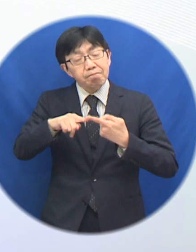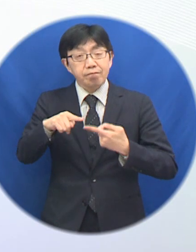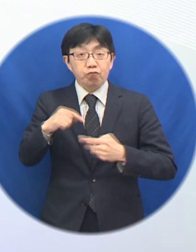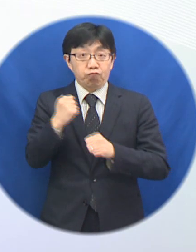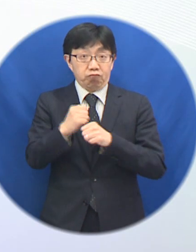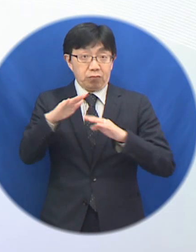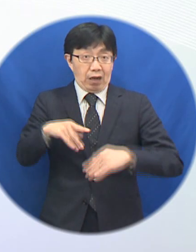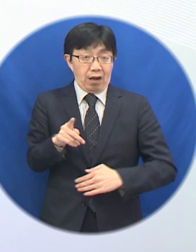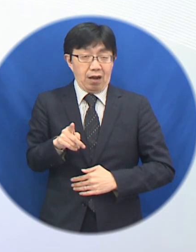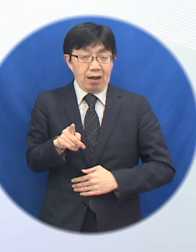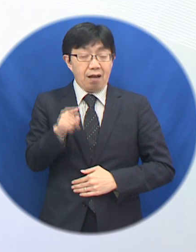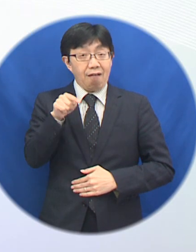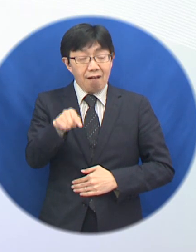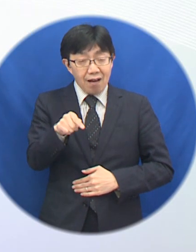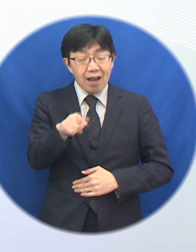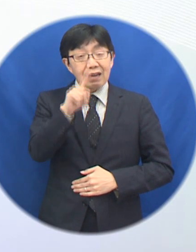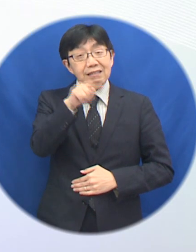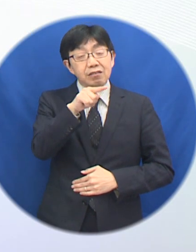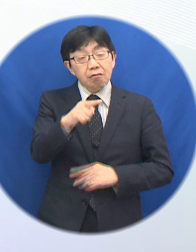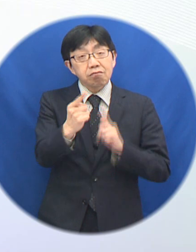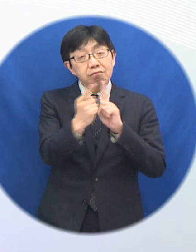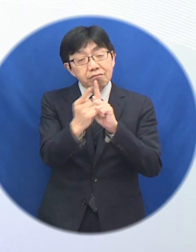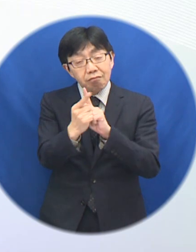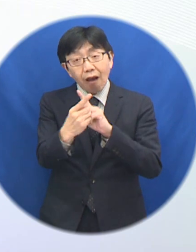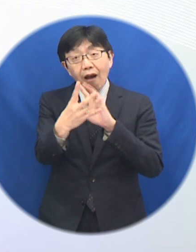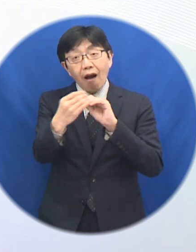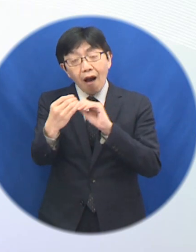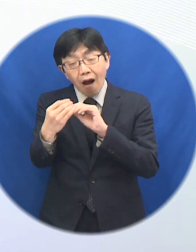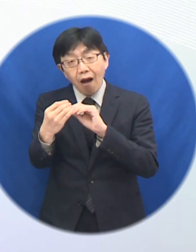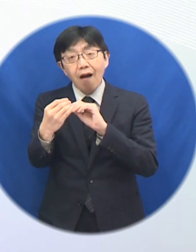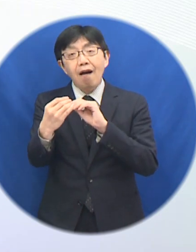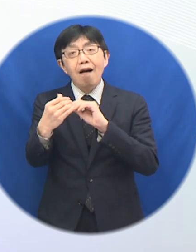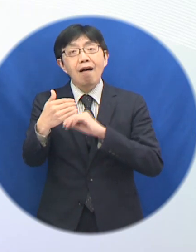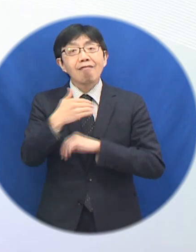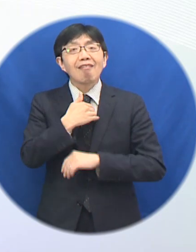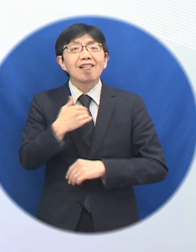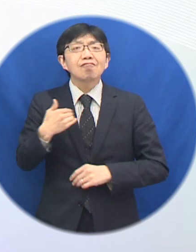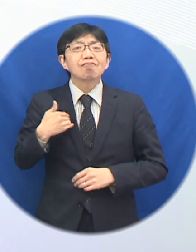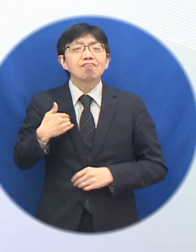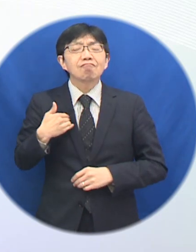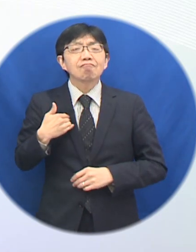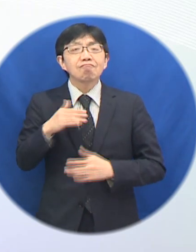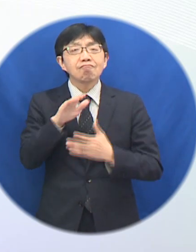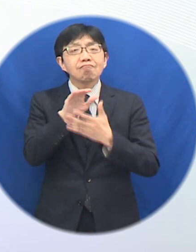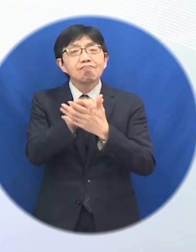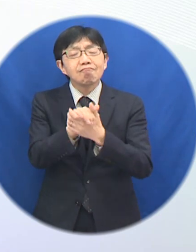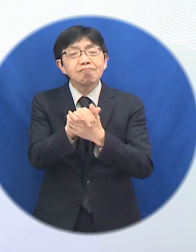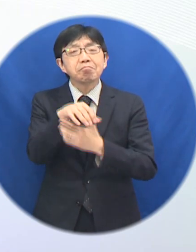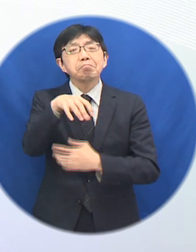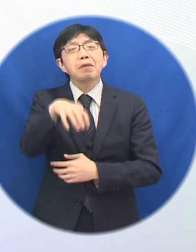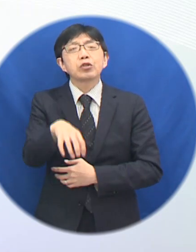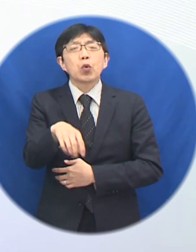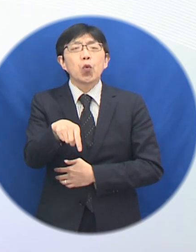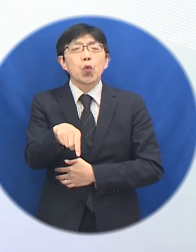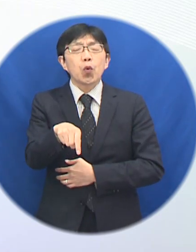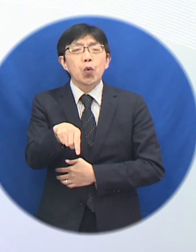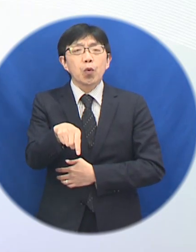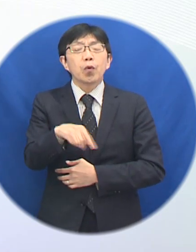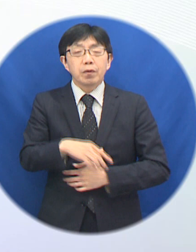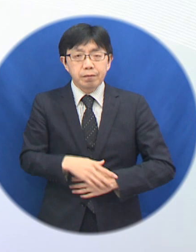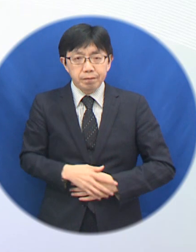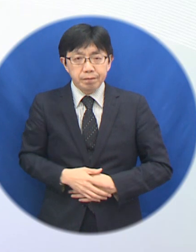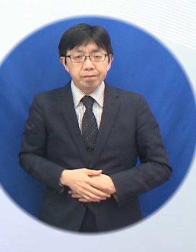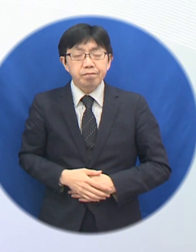い、 ここで出会いだけですとか支えの輪が生まれることもありますので多世代の交流の場としてご利用いただけます